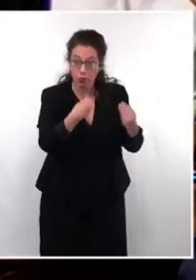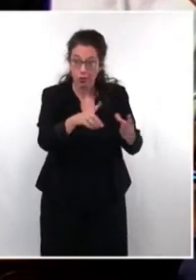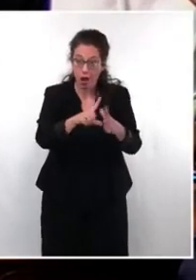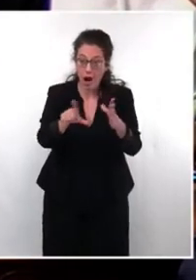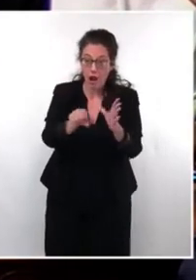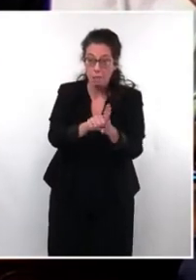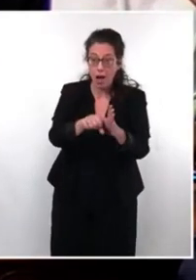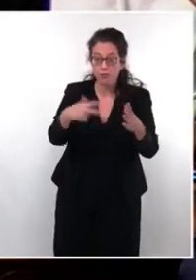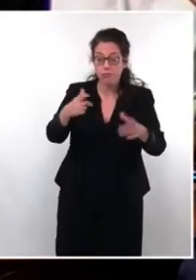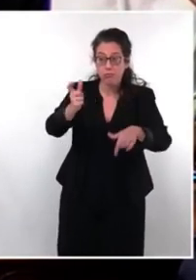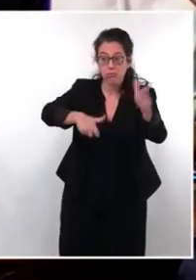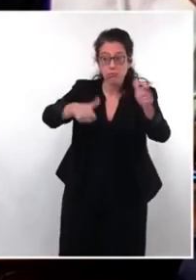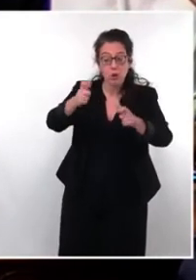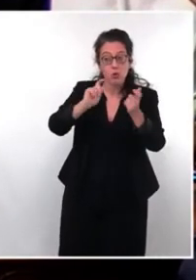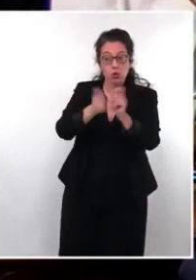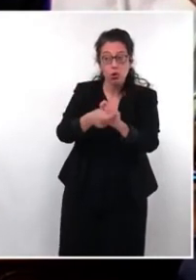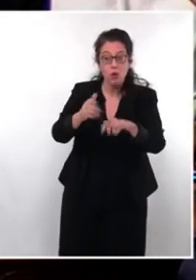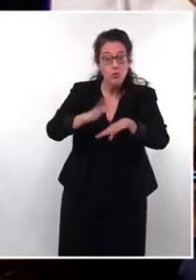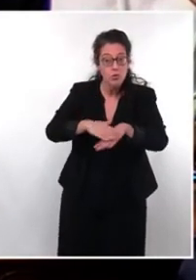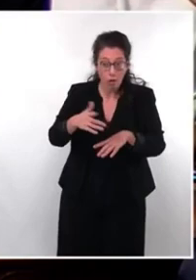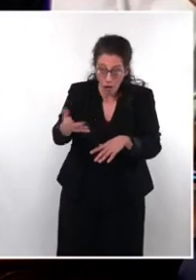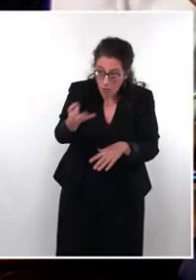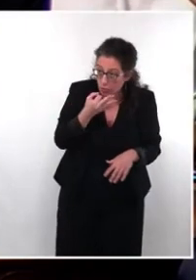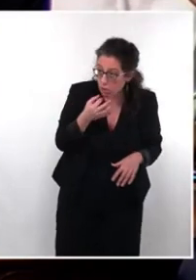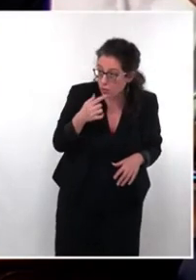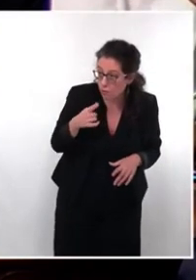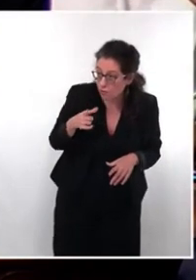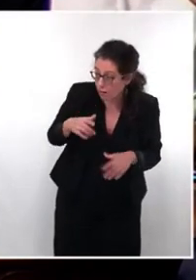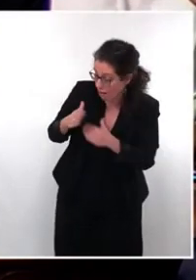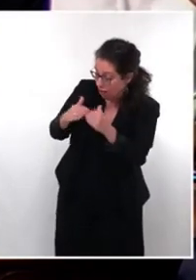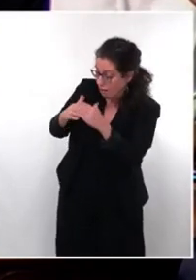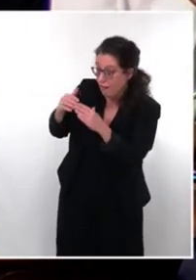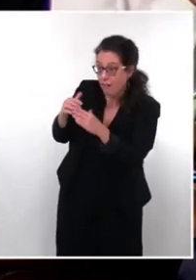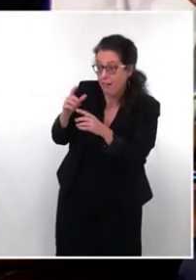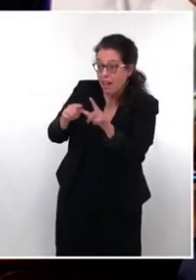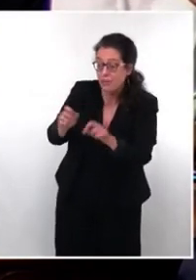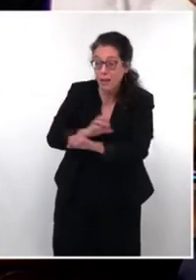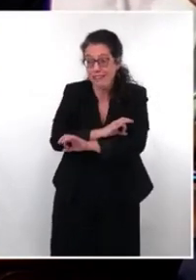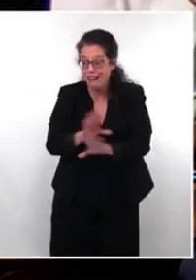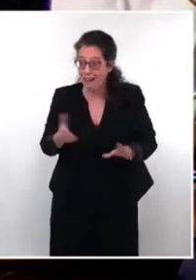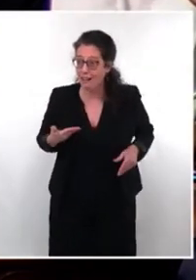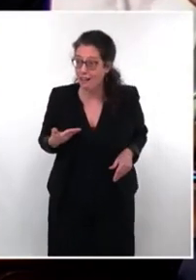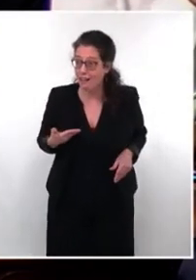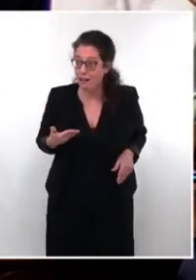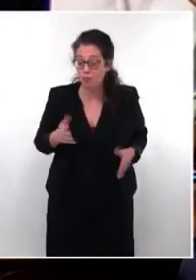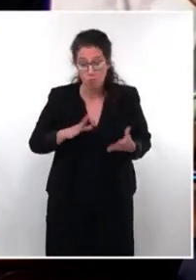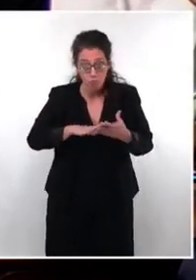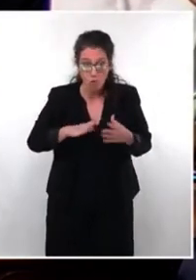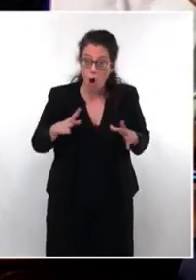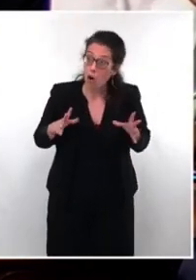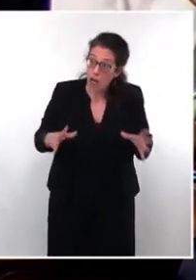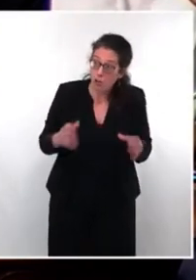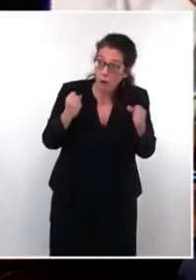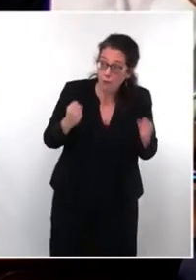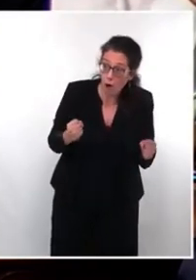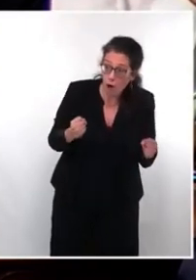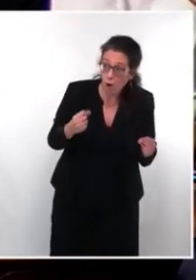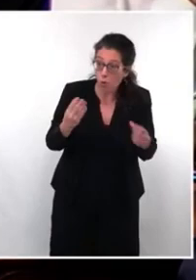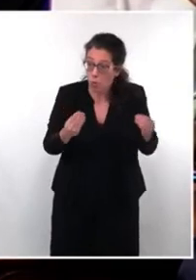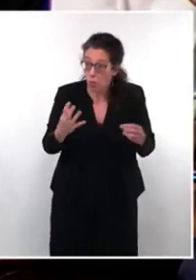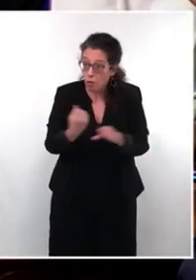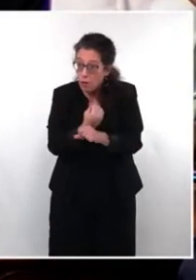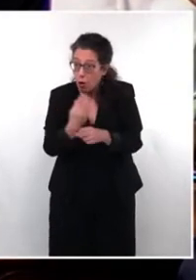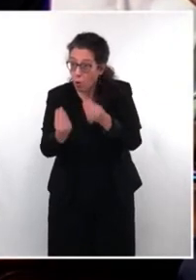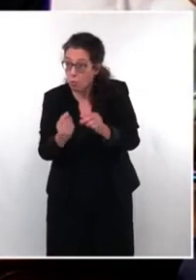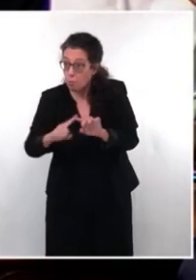aujourd'hui, vous nous dites, aucun promoteur ne le respecte. Fin de citation. Alors, soit c'était un engagement fort, soit vous l'avez réalisé, soit vous ne l'avez pas réalisé,